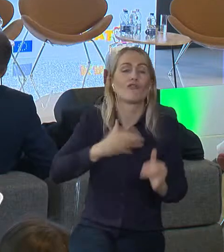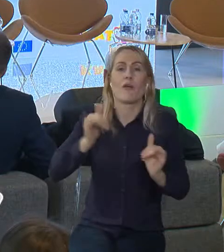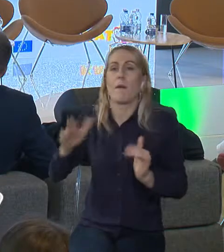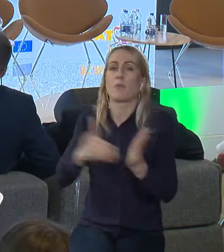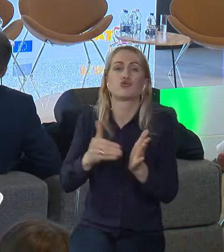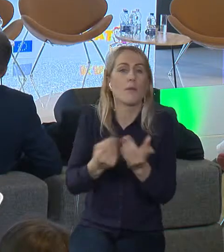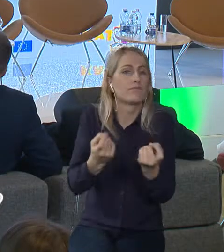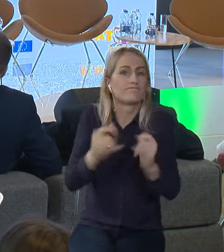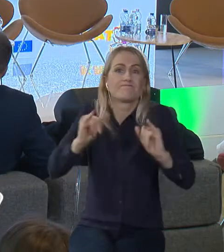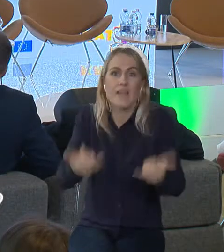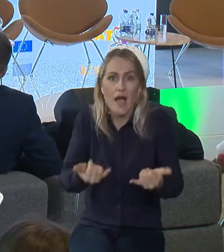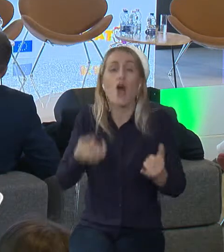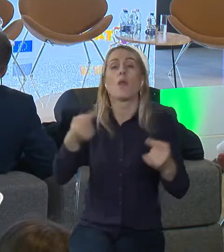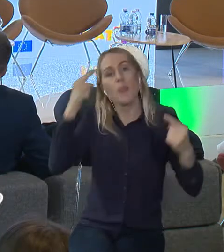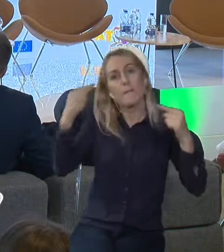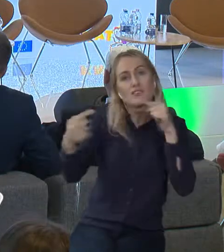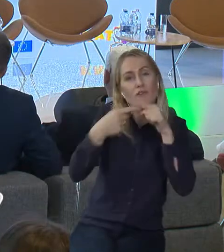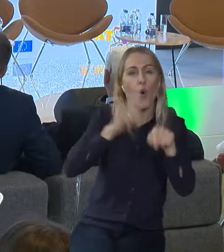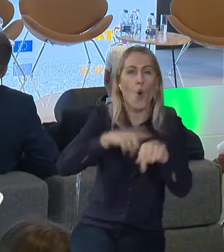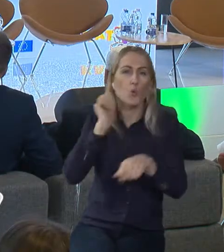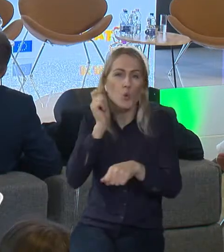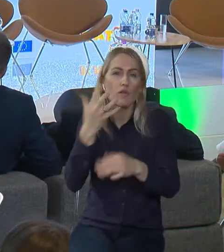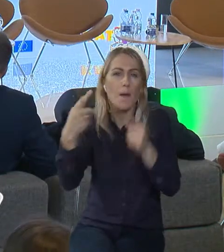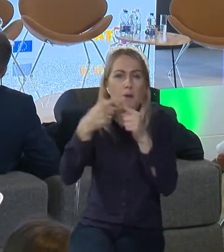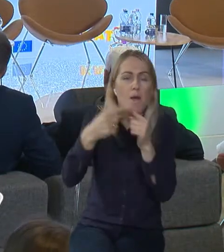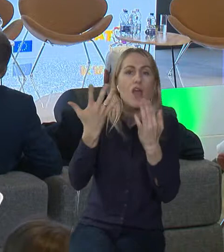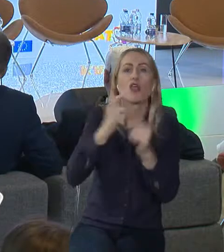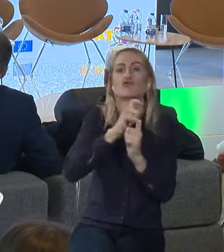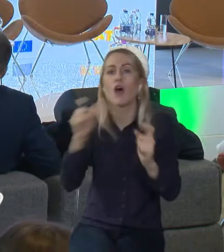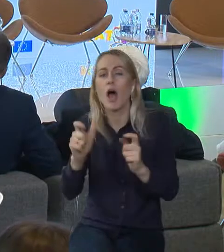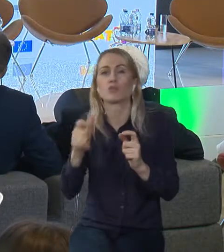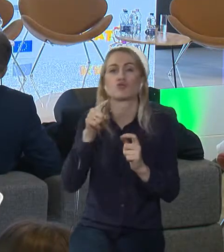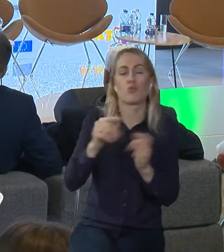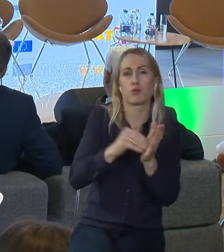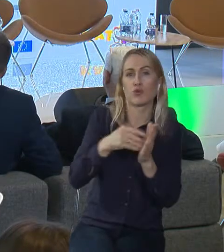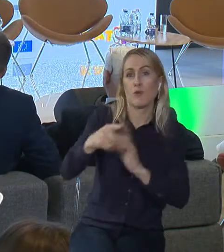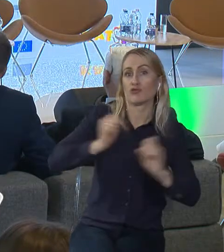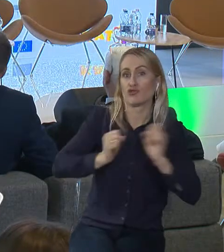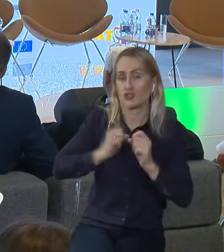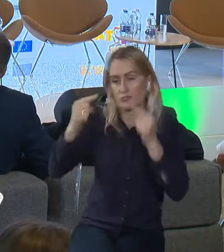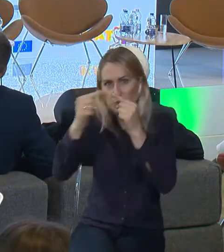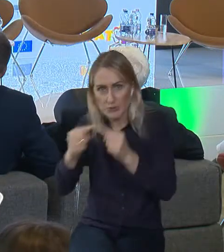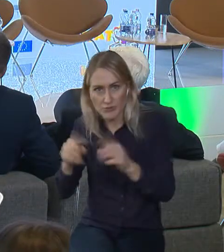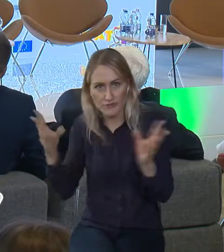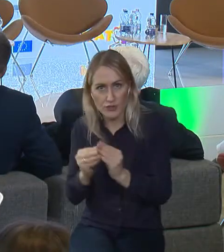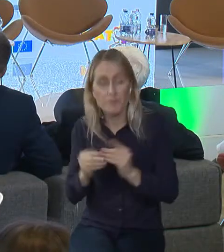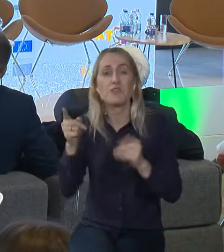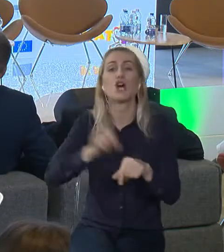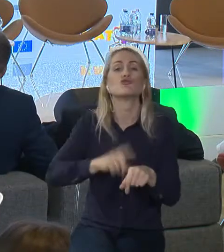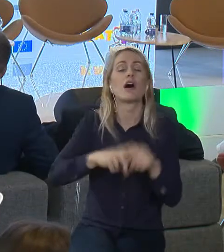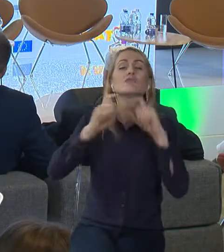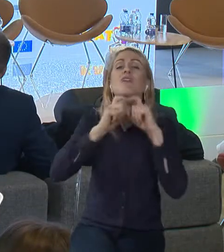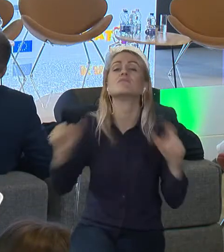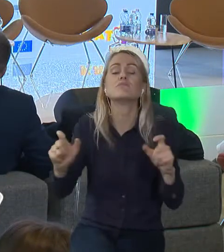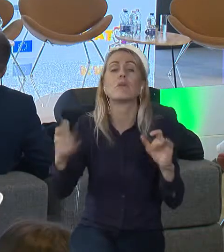potrzeb, pod kątem odpowiednich godzin i pod kątem czasu trwania danego ćwiczenia. Ten czas trwania